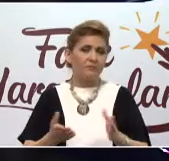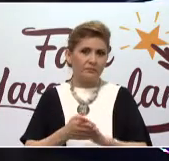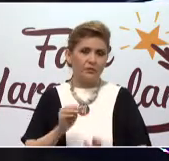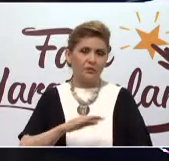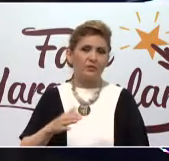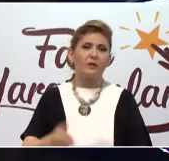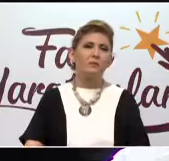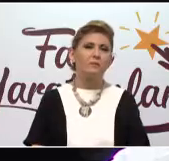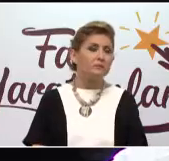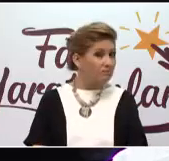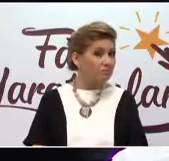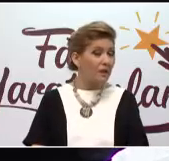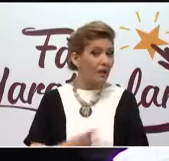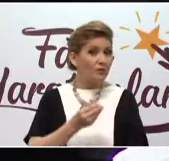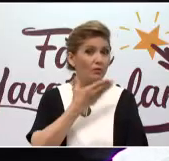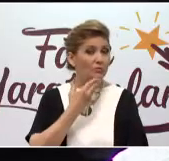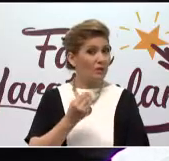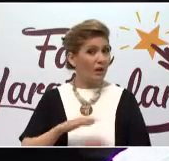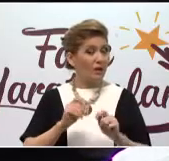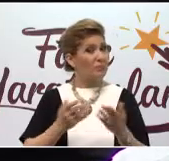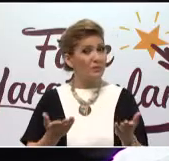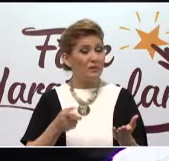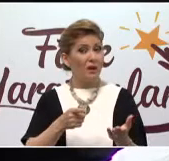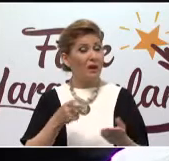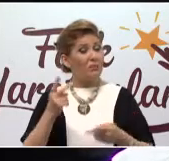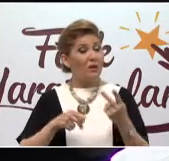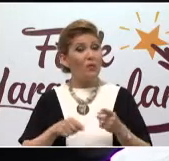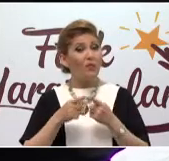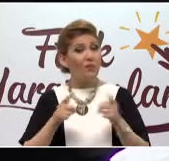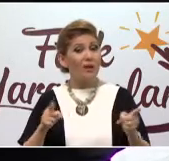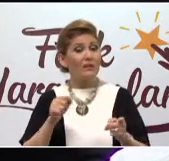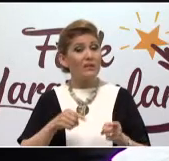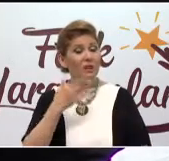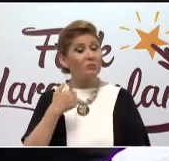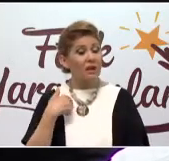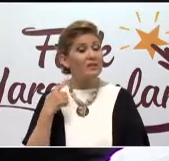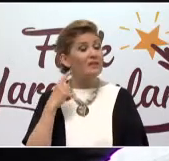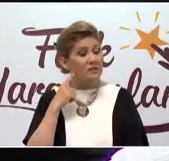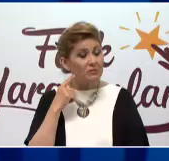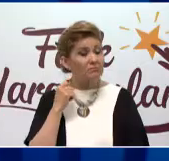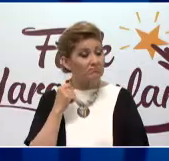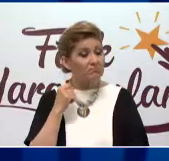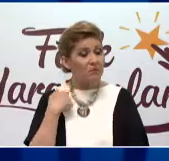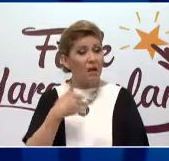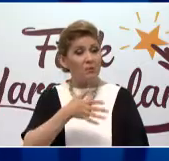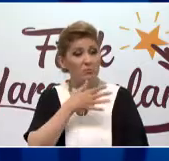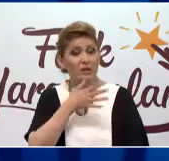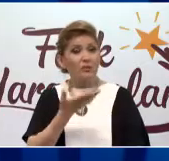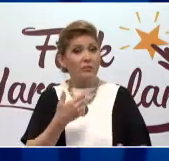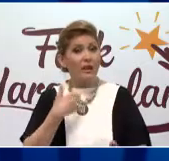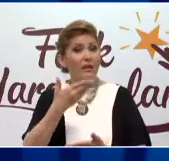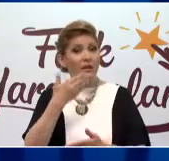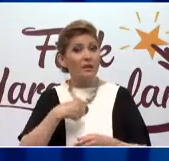çocuklar. Ya ne kadar güzel bir şey yapıyorsunuz. Bazen hani bu fark yaratanların hikayelerini dinleyince bildiğim hikayeler bir